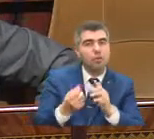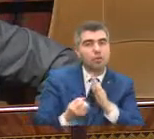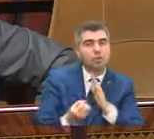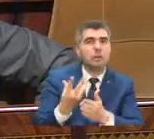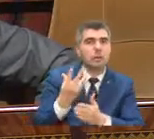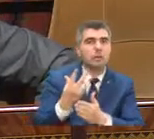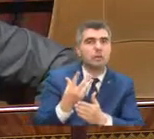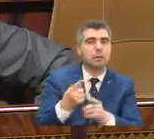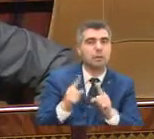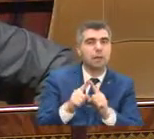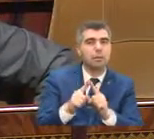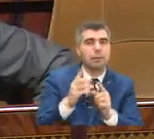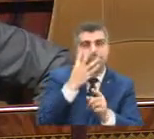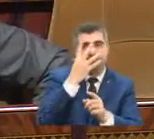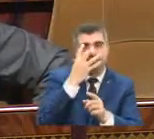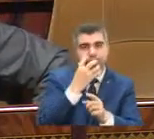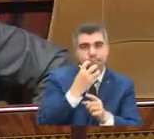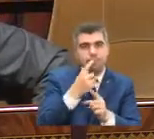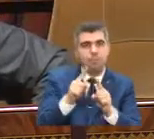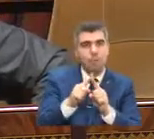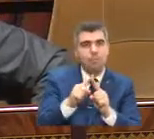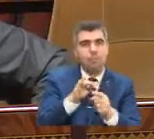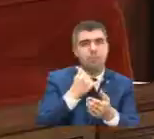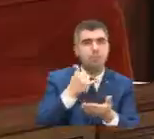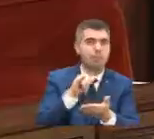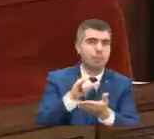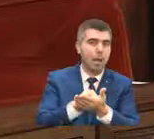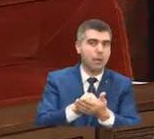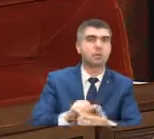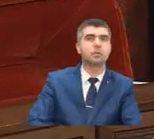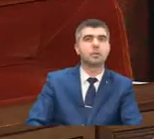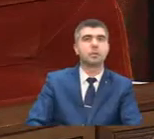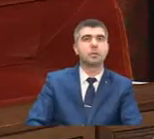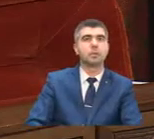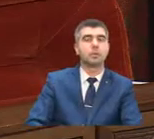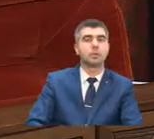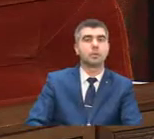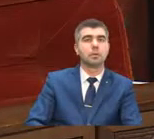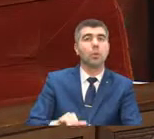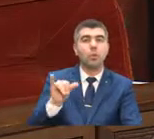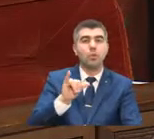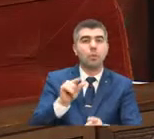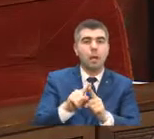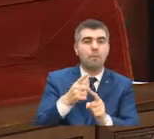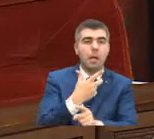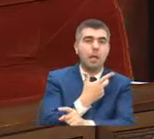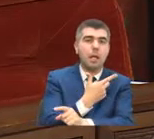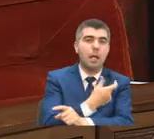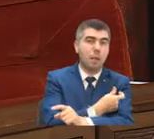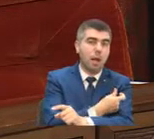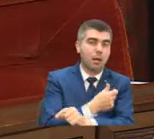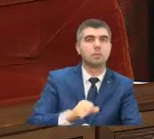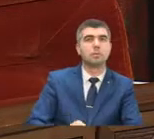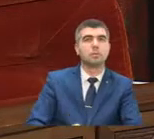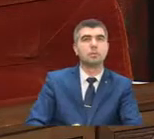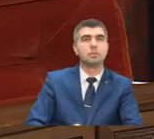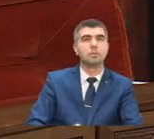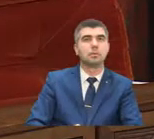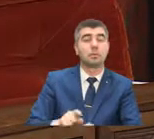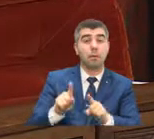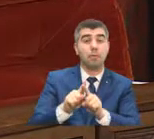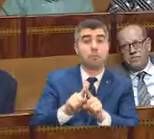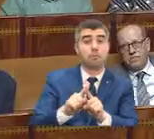إلى حزن ومأتم، وذلك بسبب التلقيح. هذا الحدث كثرت